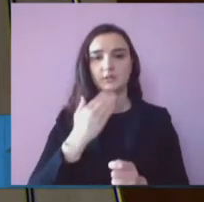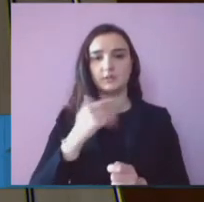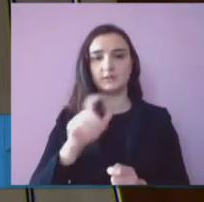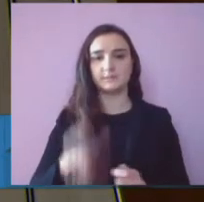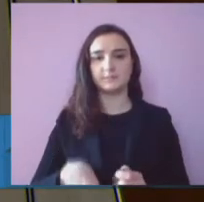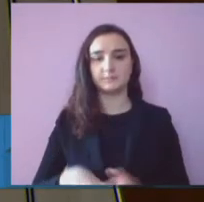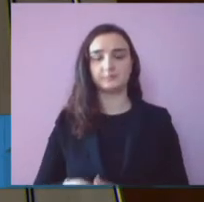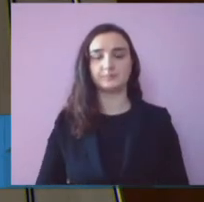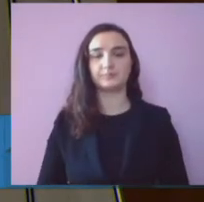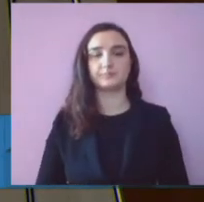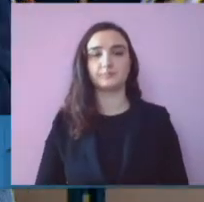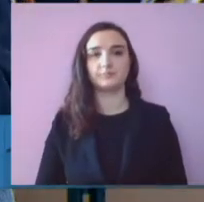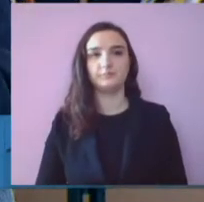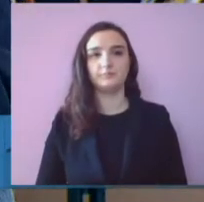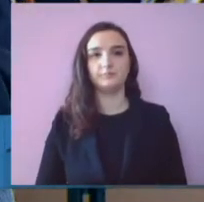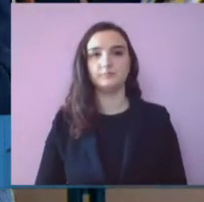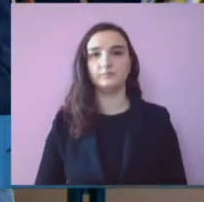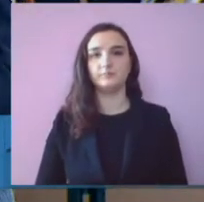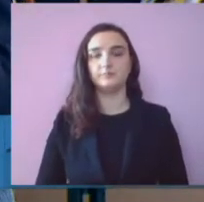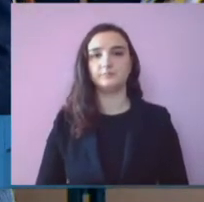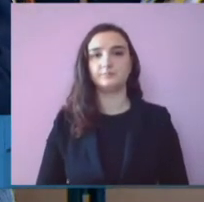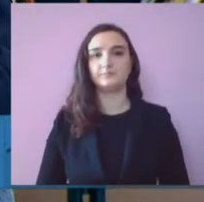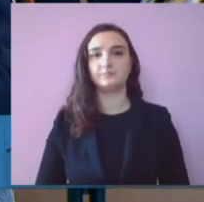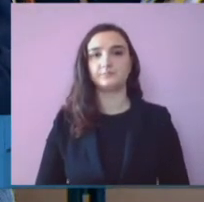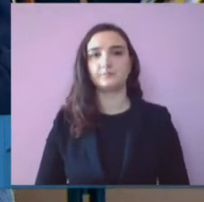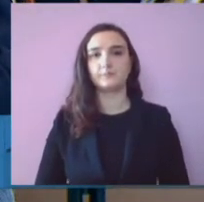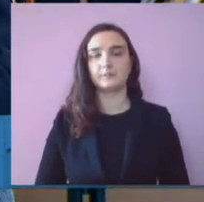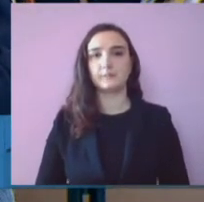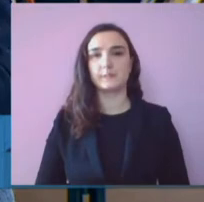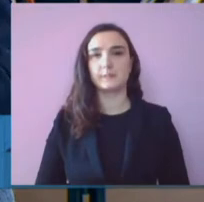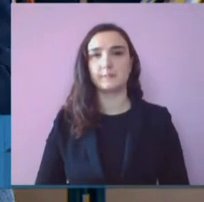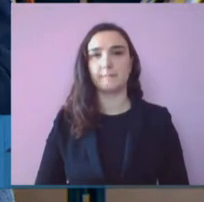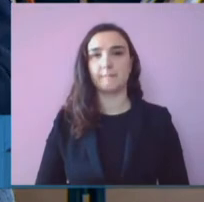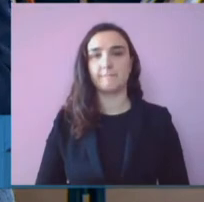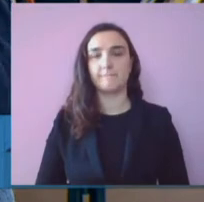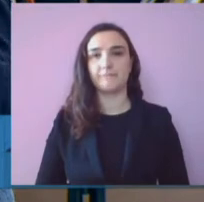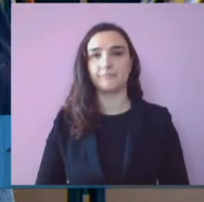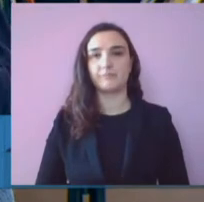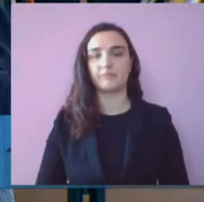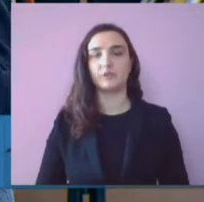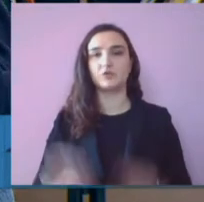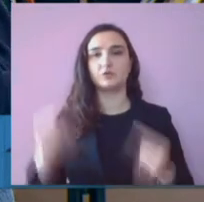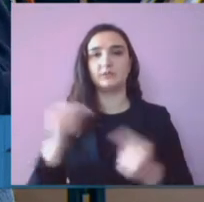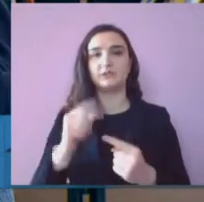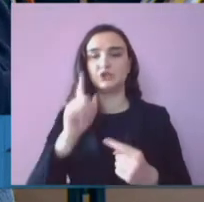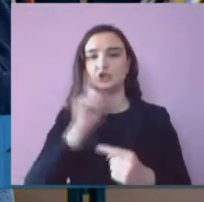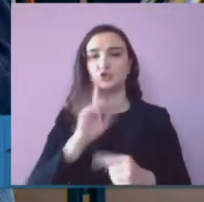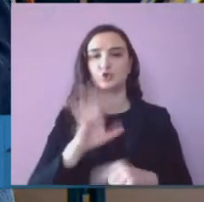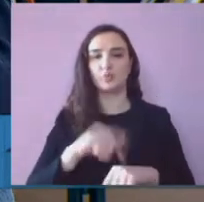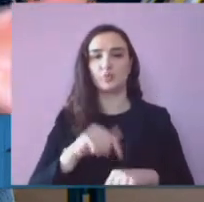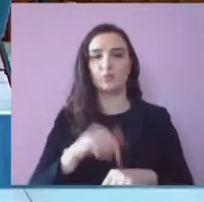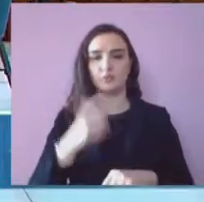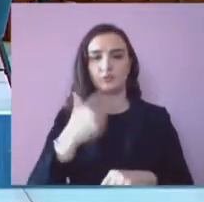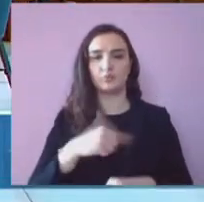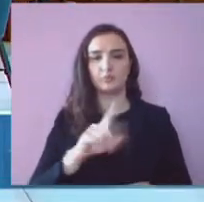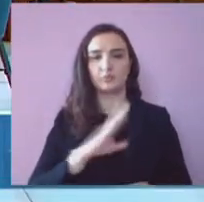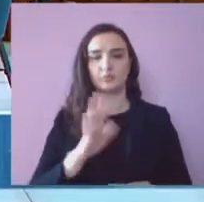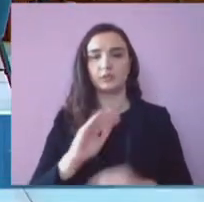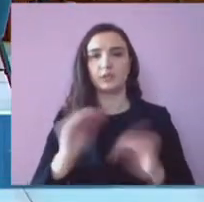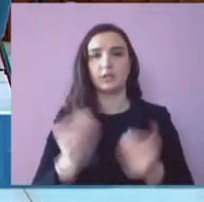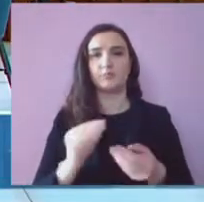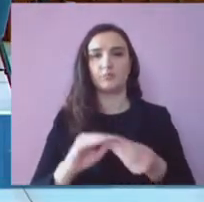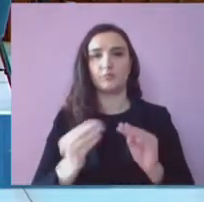მართვადი მიხვდით და შესაბამისად აღარ მე დისკომფორტი არ მომაყენოს ან ნაკლები პრობლემა რა თქმა